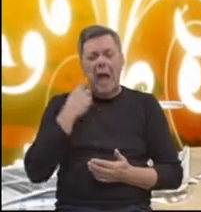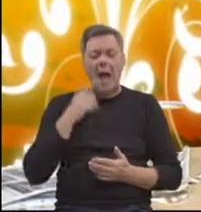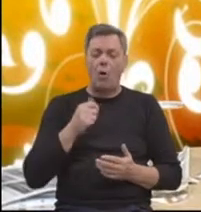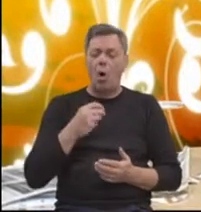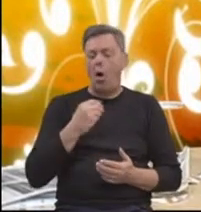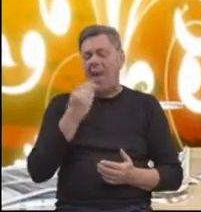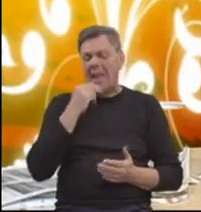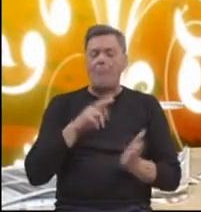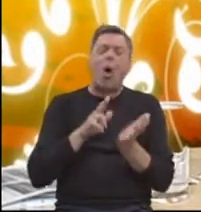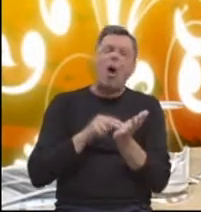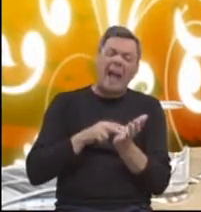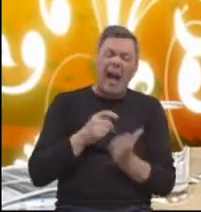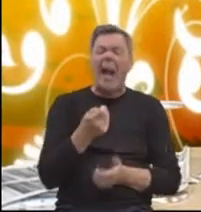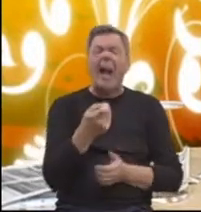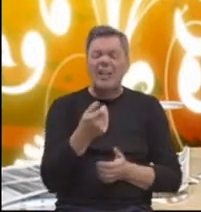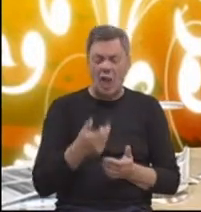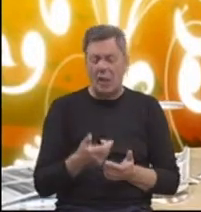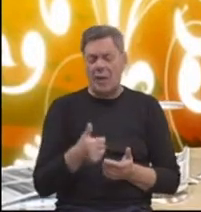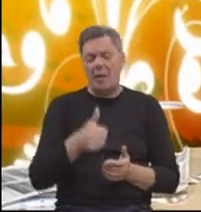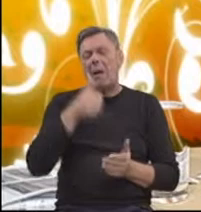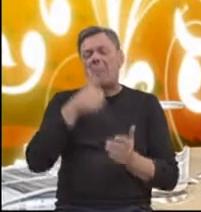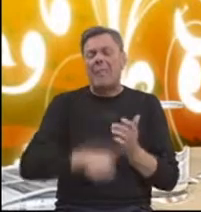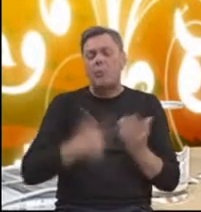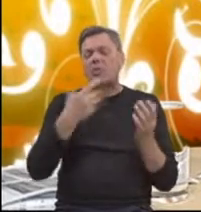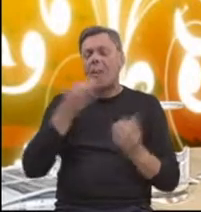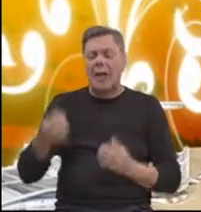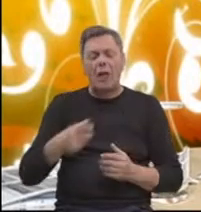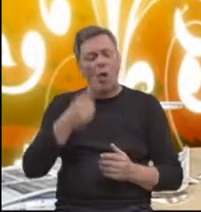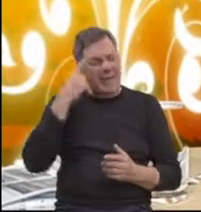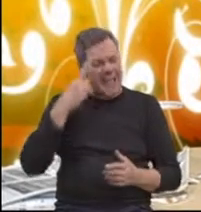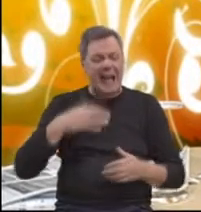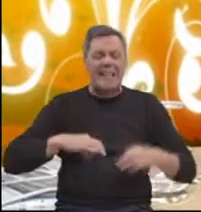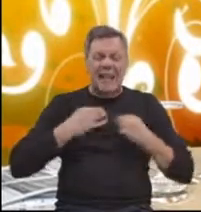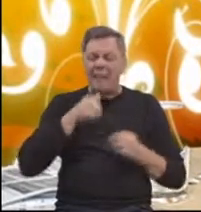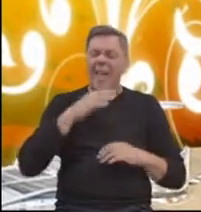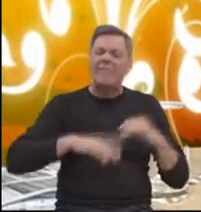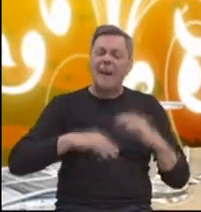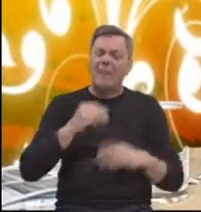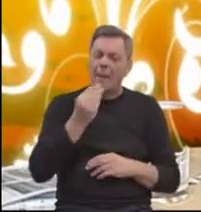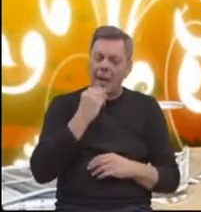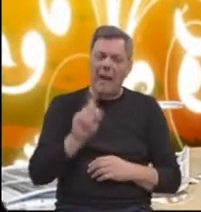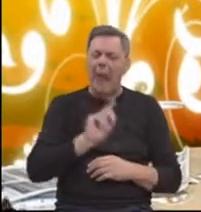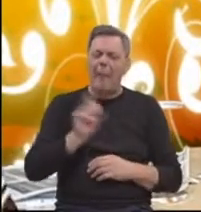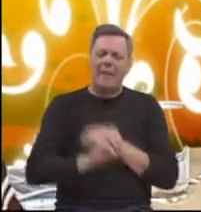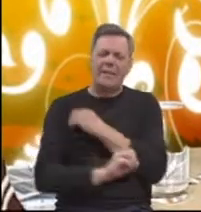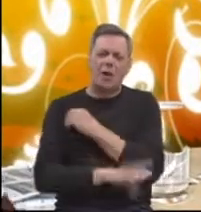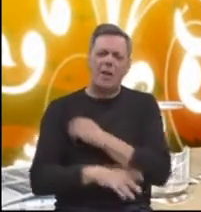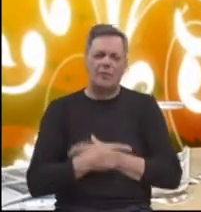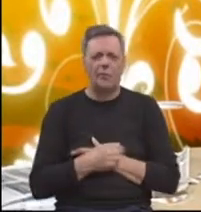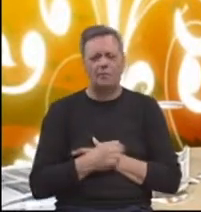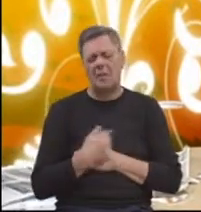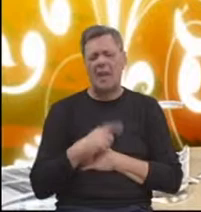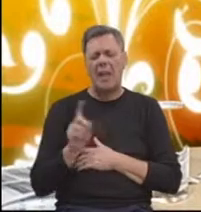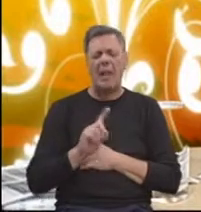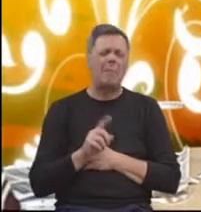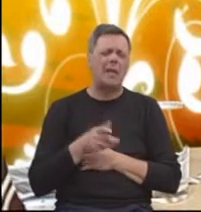grah sa ričetom bar jednom tjedno, da je to znak zdravlja i kvalitete prehrane, a ne siromaštvo. Da, pa ne bi ja čak